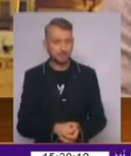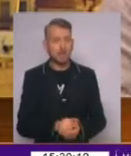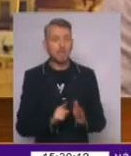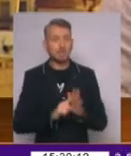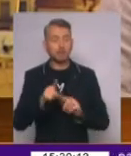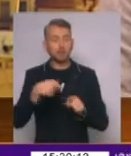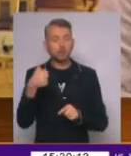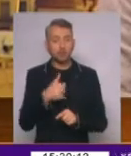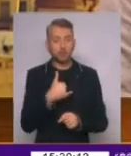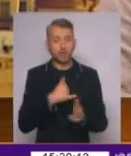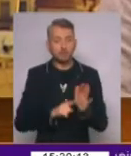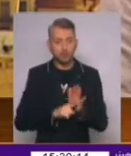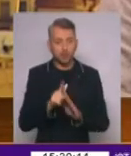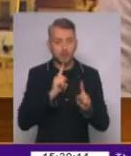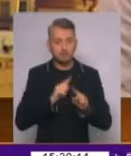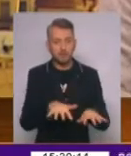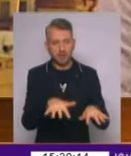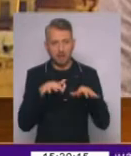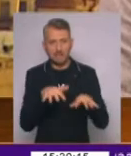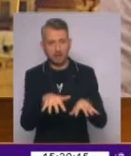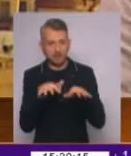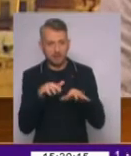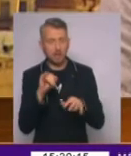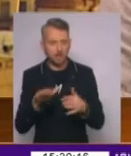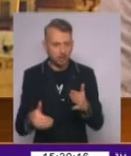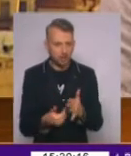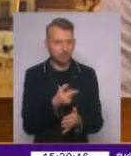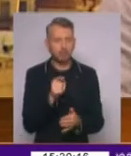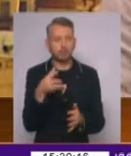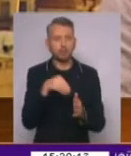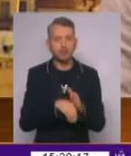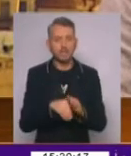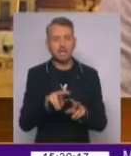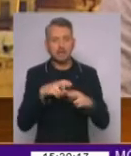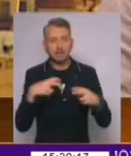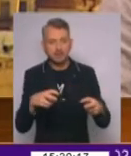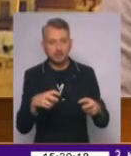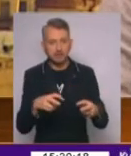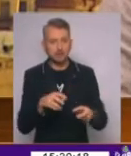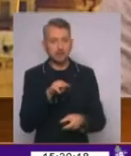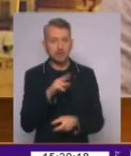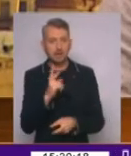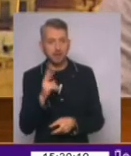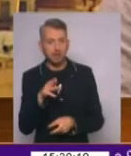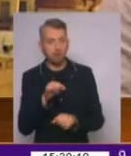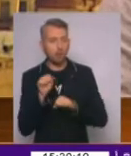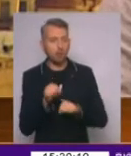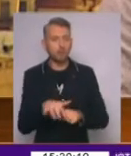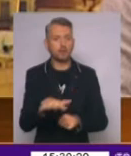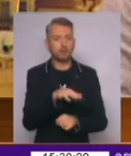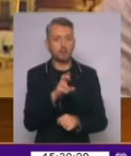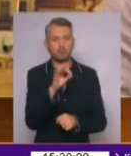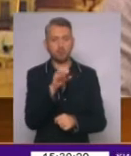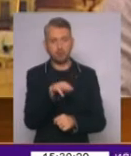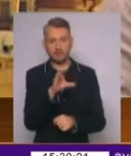наступного тижня в нас починаються пленарні засідання і відновляться, в тому числі, і засідання ТКК по охоронній зоні ботсаду.